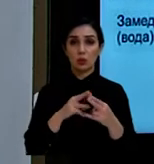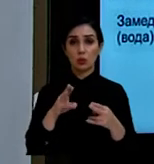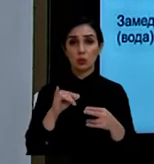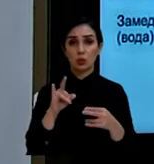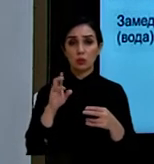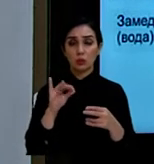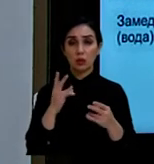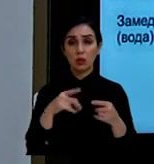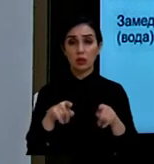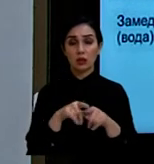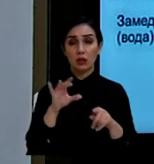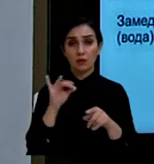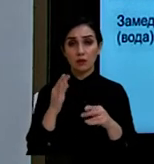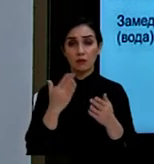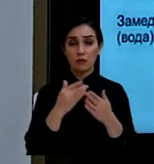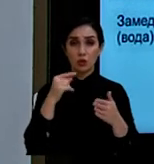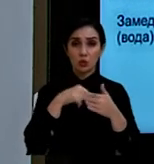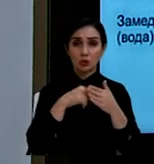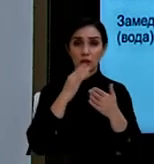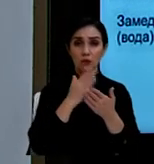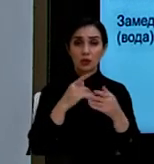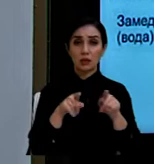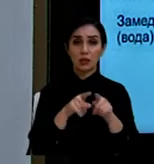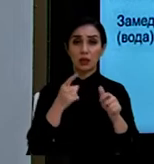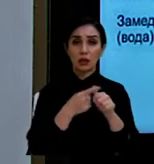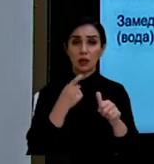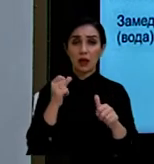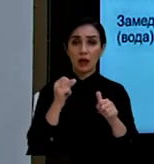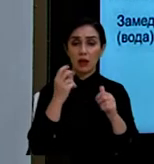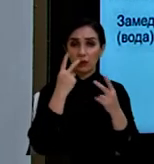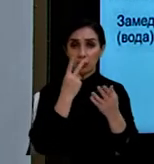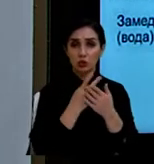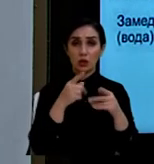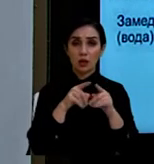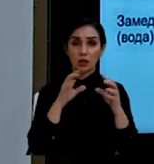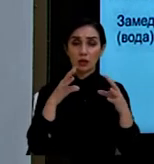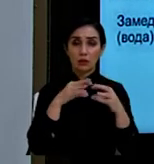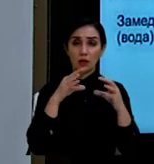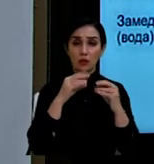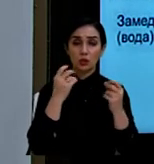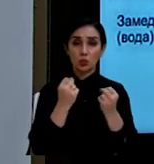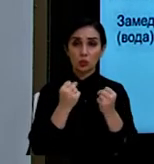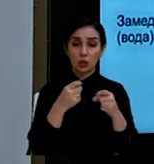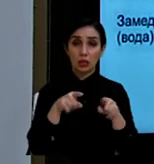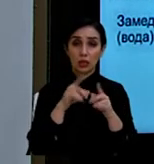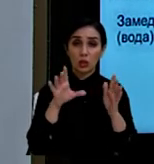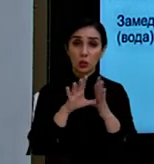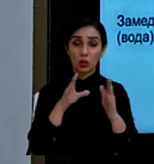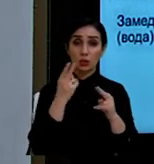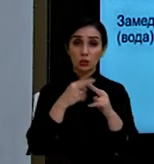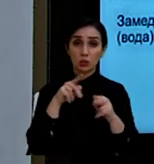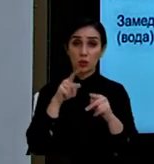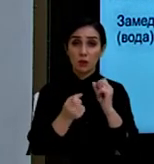турбиной? И вот, значит, внутри имеются так называемые еще отражатели, которые накапливают, удерживают ту энергию,